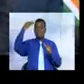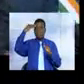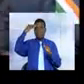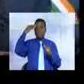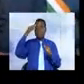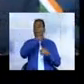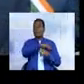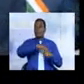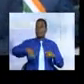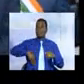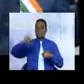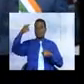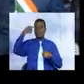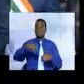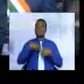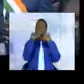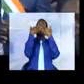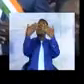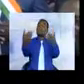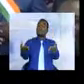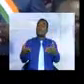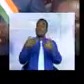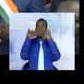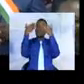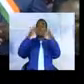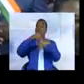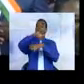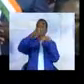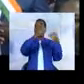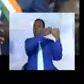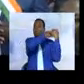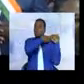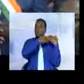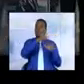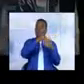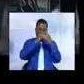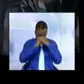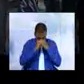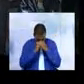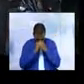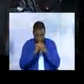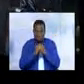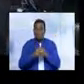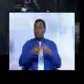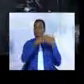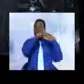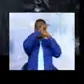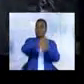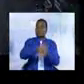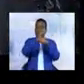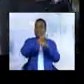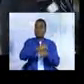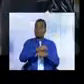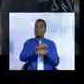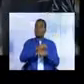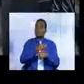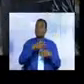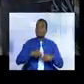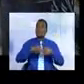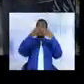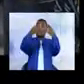membres du gouvernement, nous voudrons en son nom vous dire merci à tous les chefs pour leurs prières et bénédictions. Les chefs traditionnels du Walebo